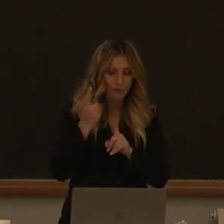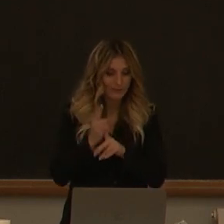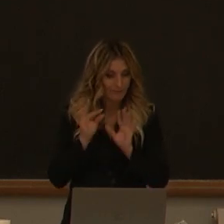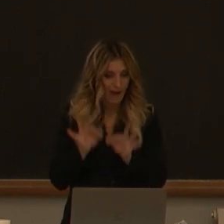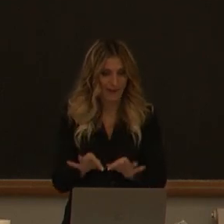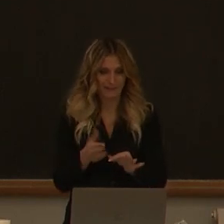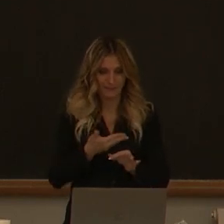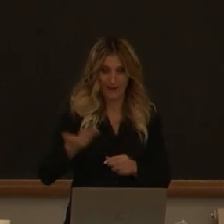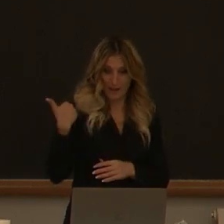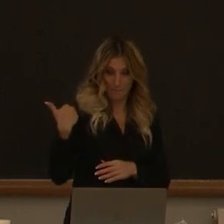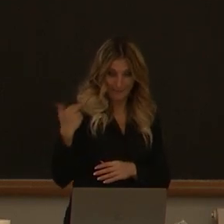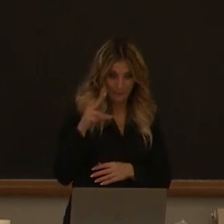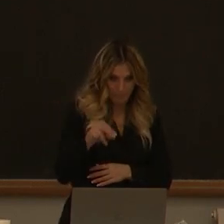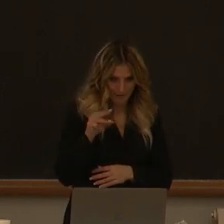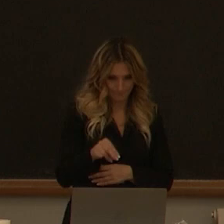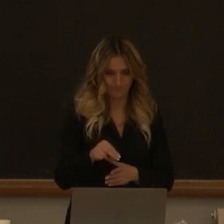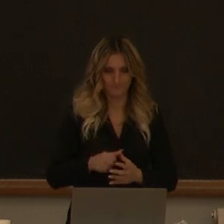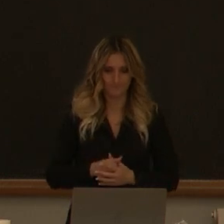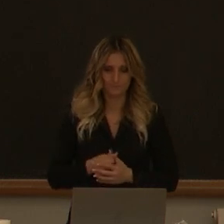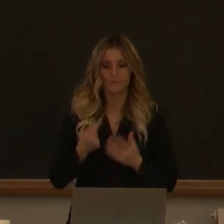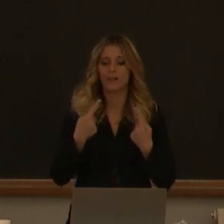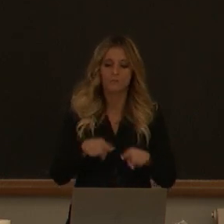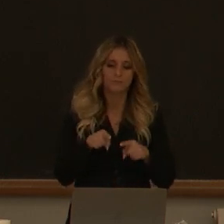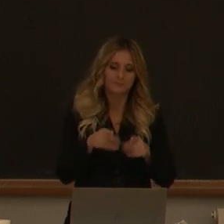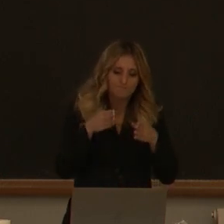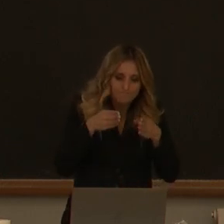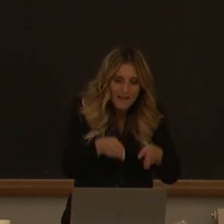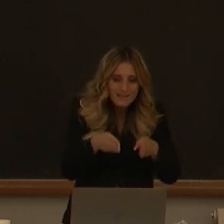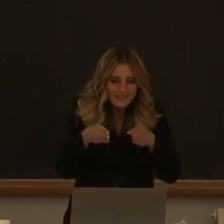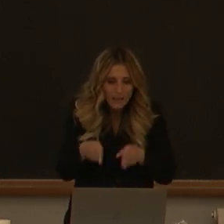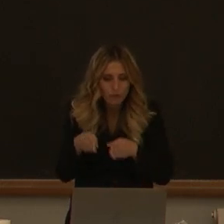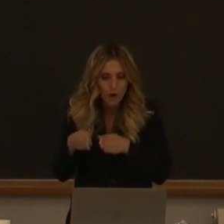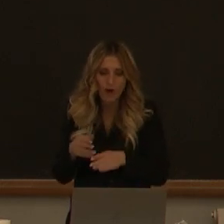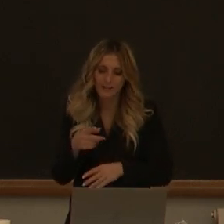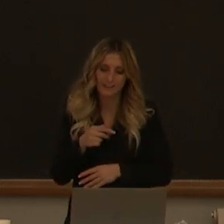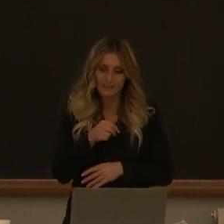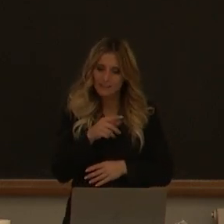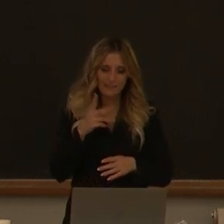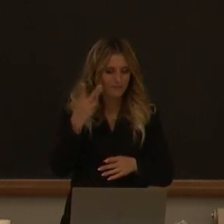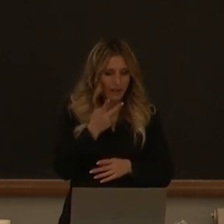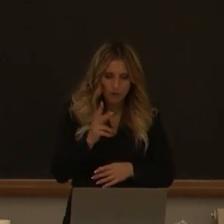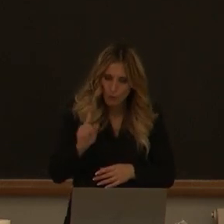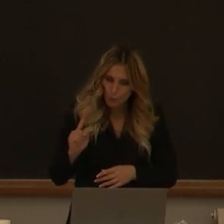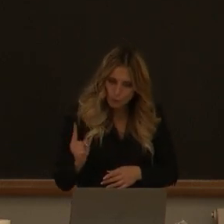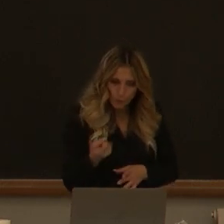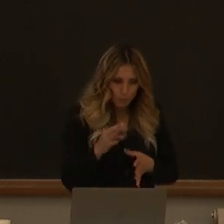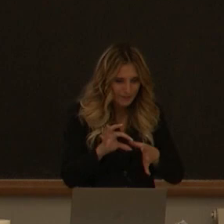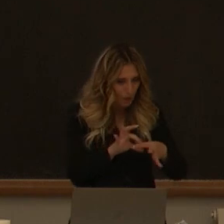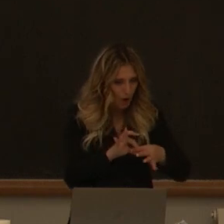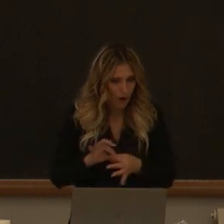cui abbiamo parlato prima. Sono settori ovviamente che sono strettamente connessi con lanciare